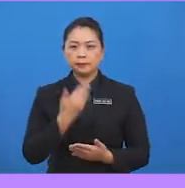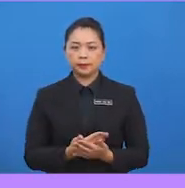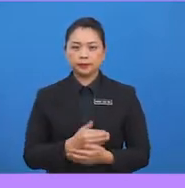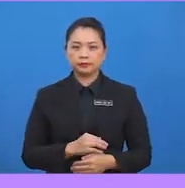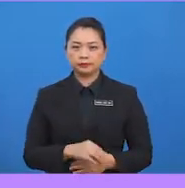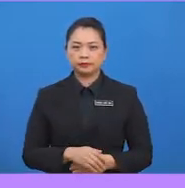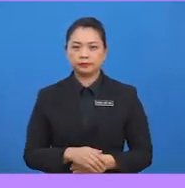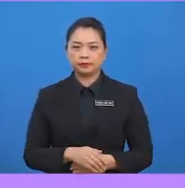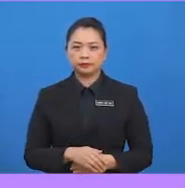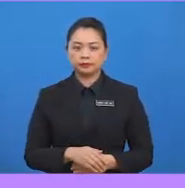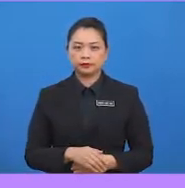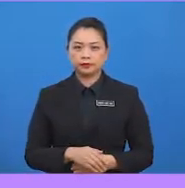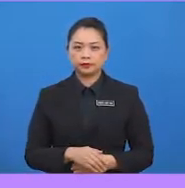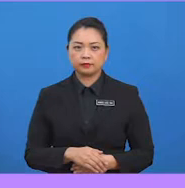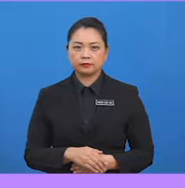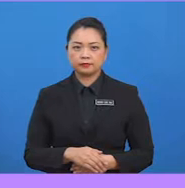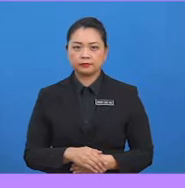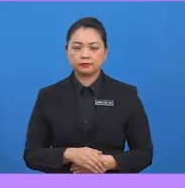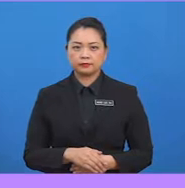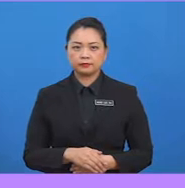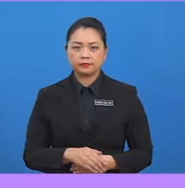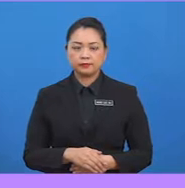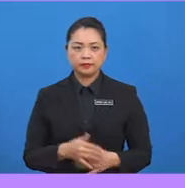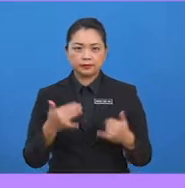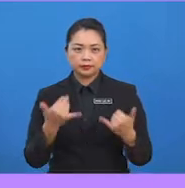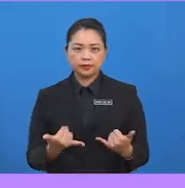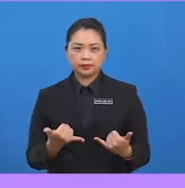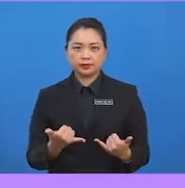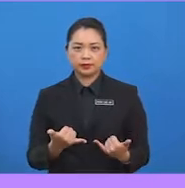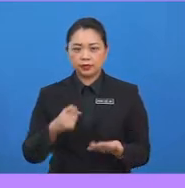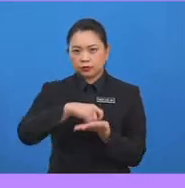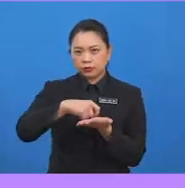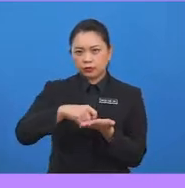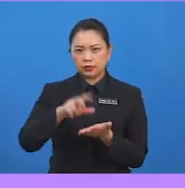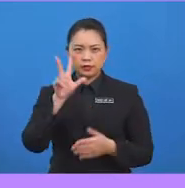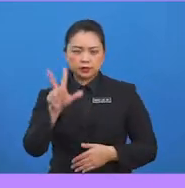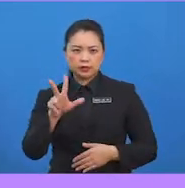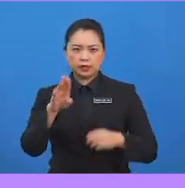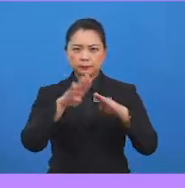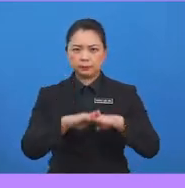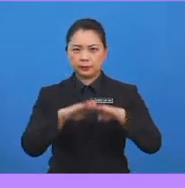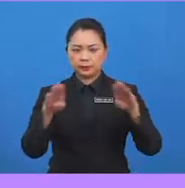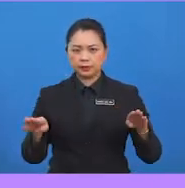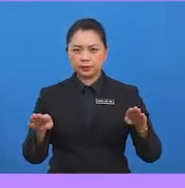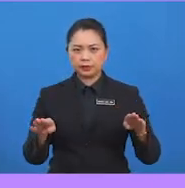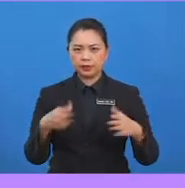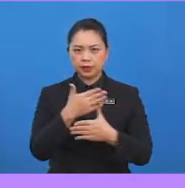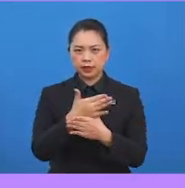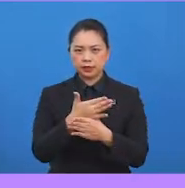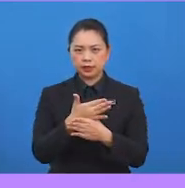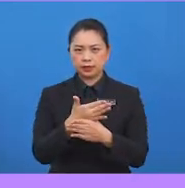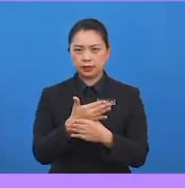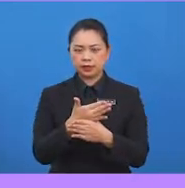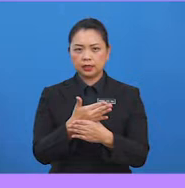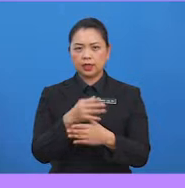persamaan antara aloi dan logam tulen. Sekarang, nyatakan tiga perbezaan antara aloi